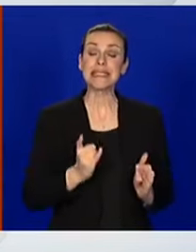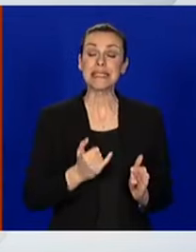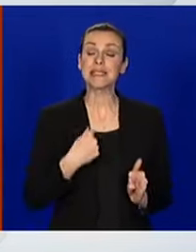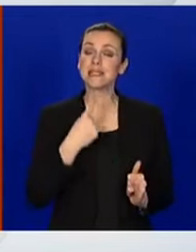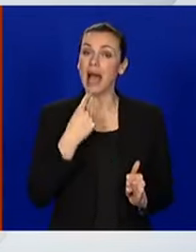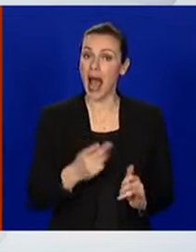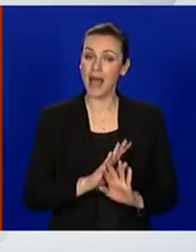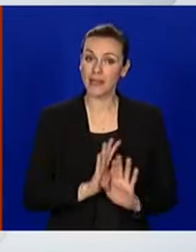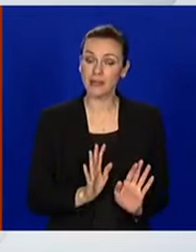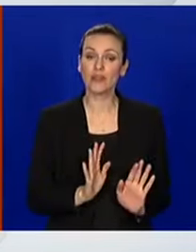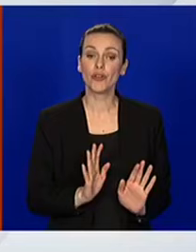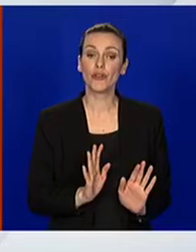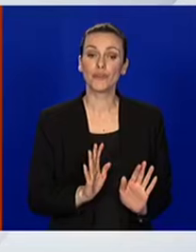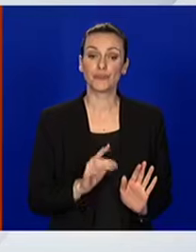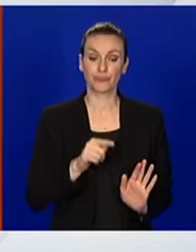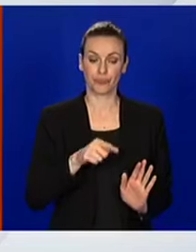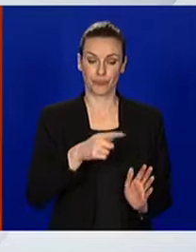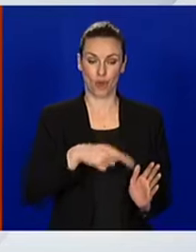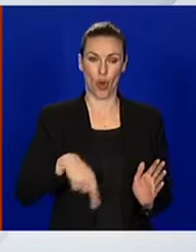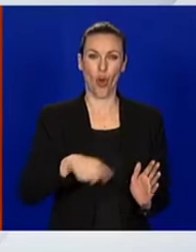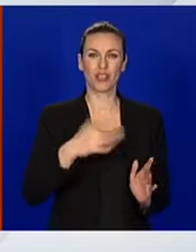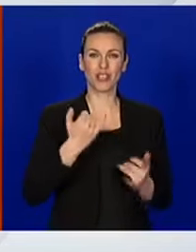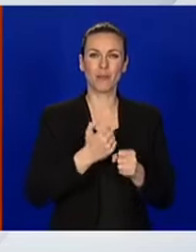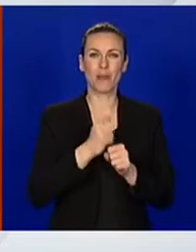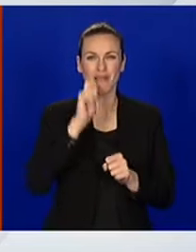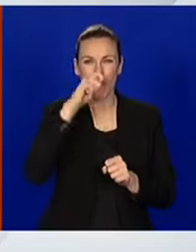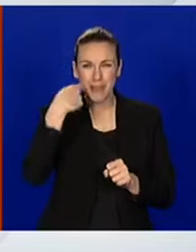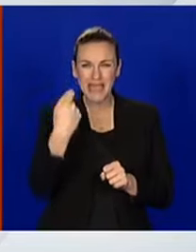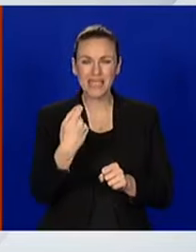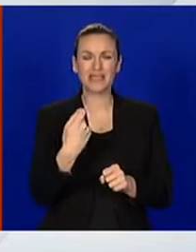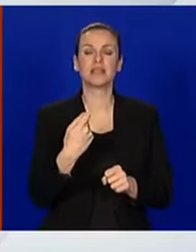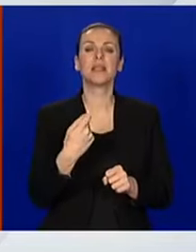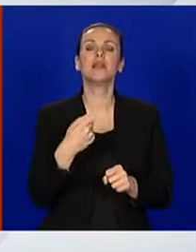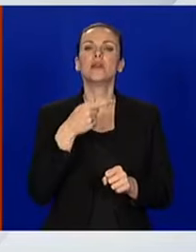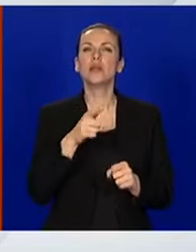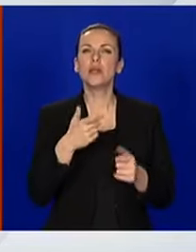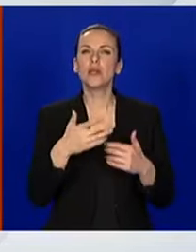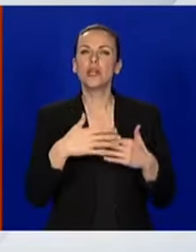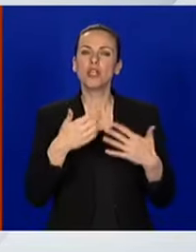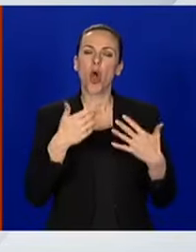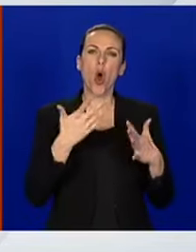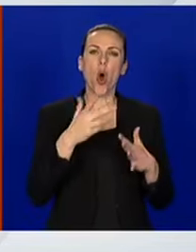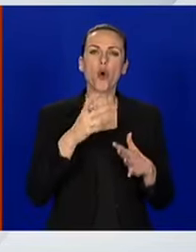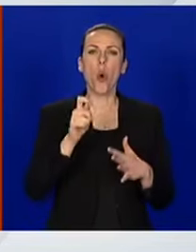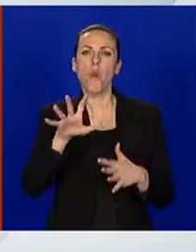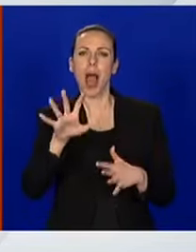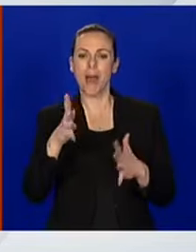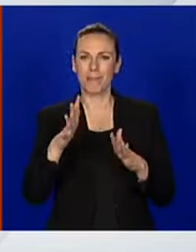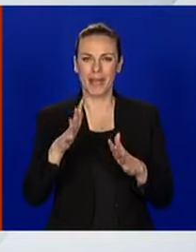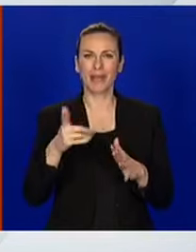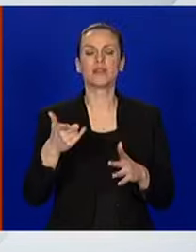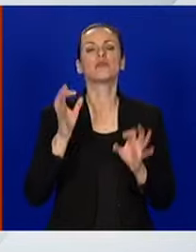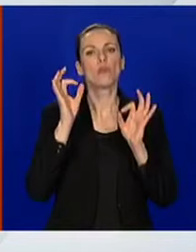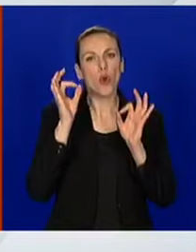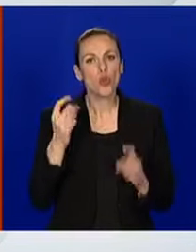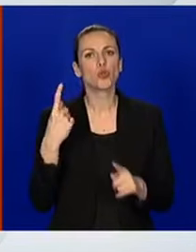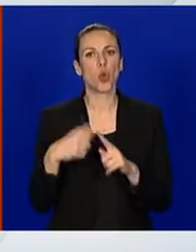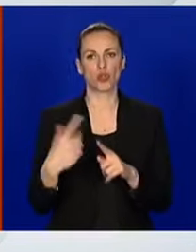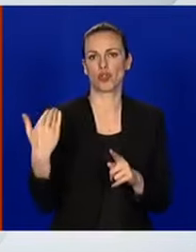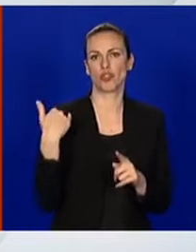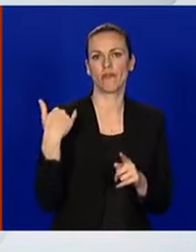da od tih briseva koji su došli negdje oko 16:30 sati ćemo imati preciznu sliku